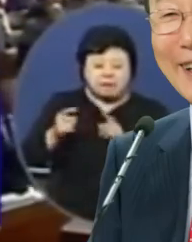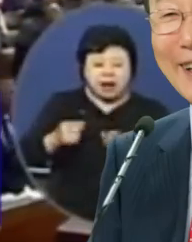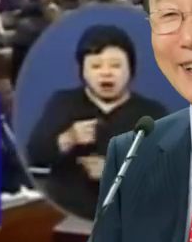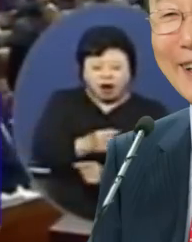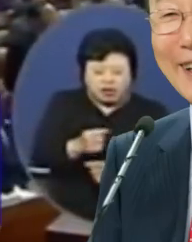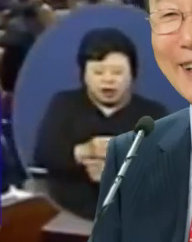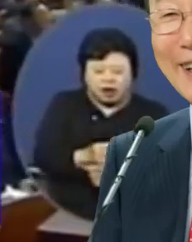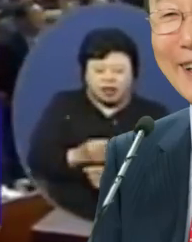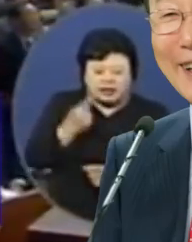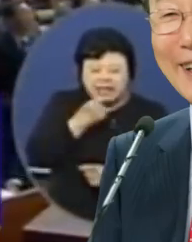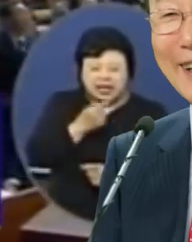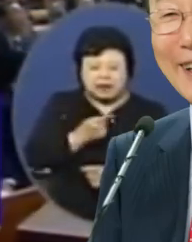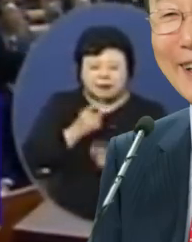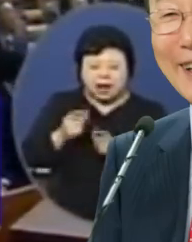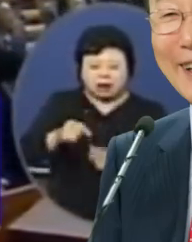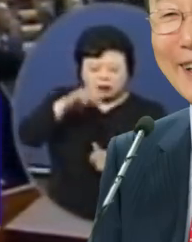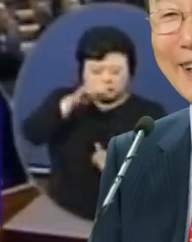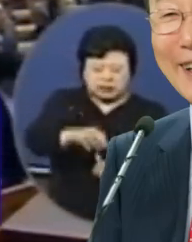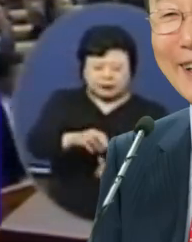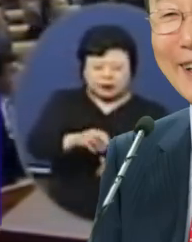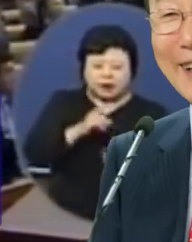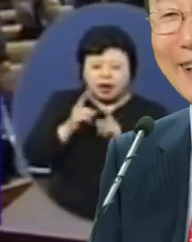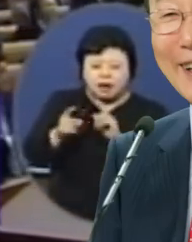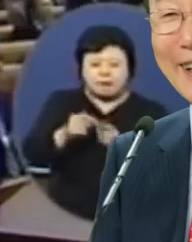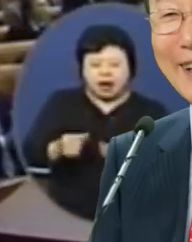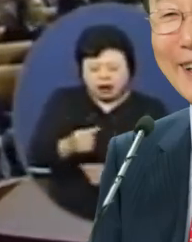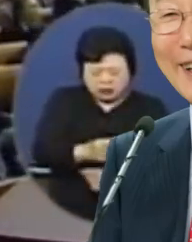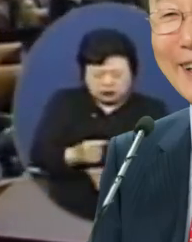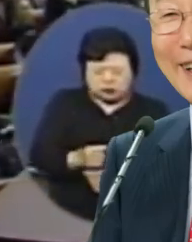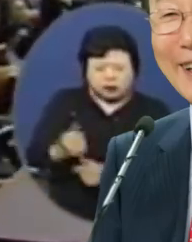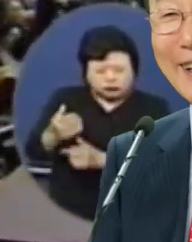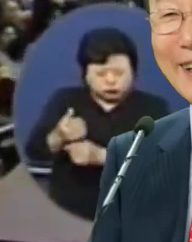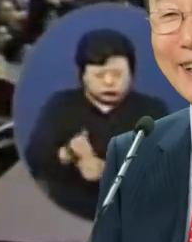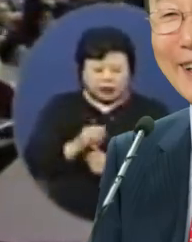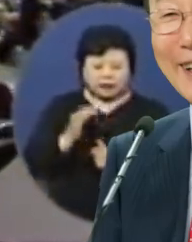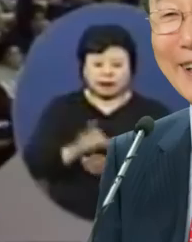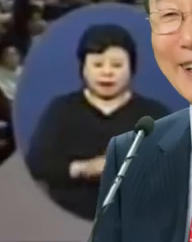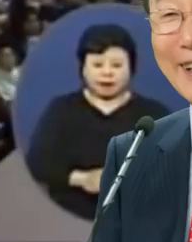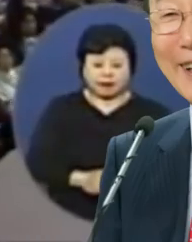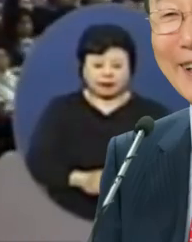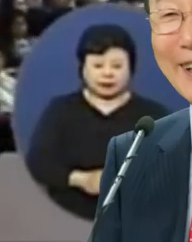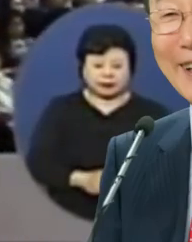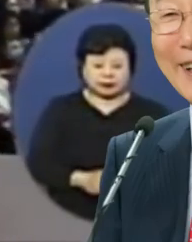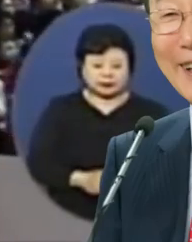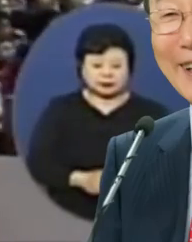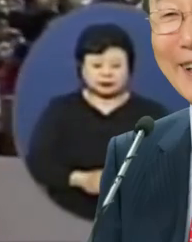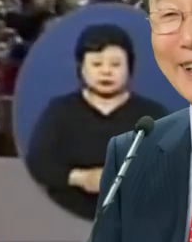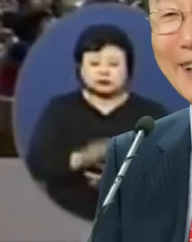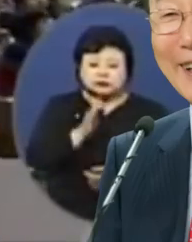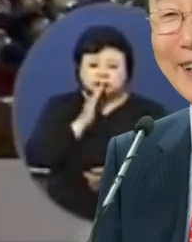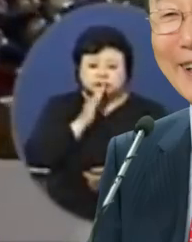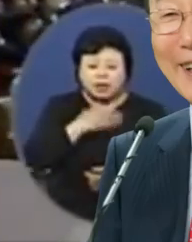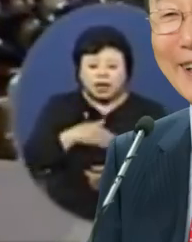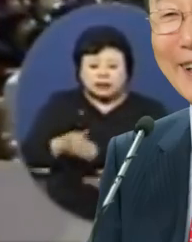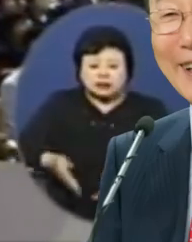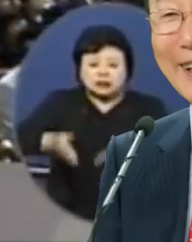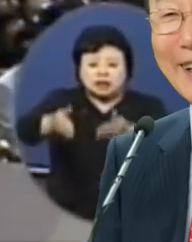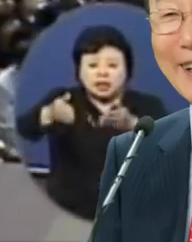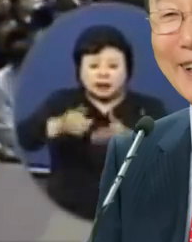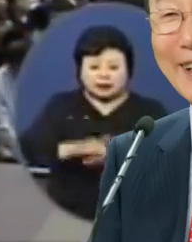말로 인하여 잡히게 된다. 말이 나를 얽어매고 붙잡아맨다는 것입니다. 우리가 실제로 우리가 가는데